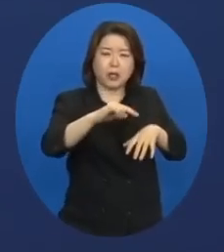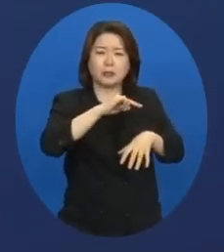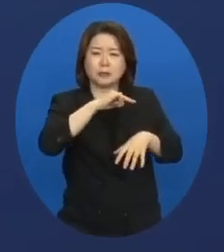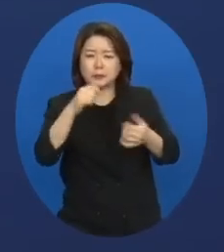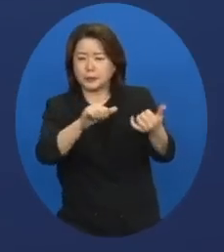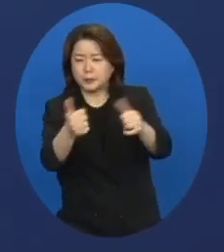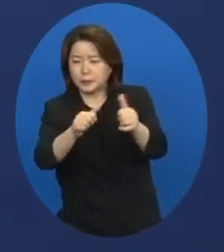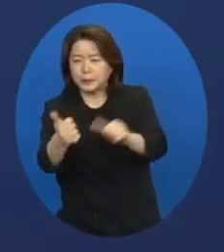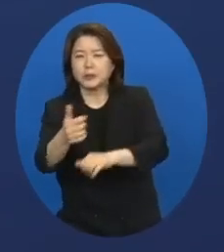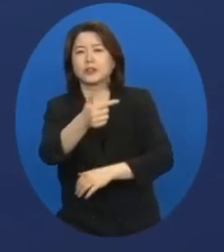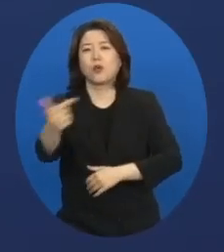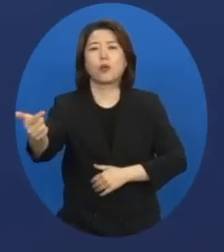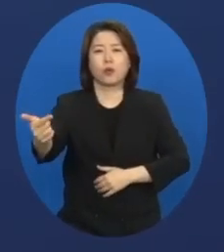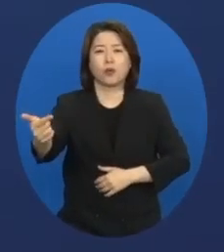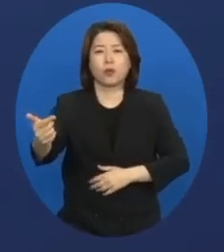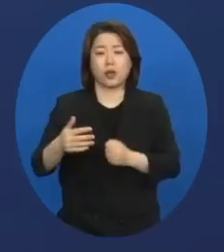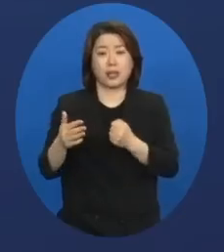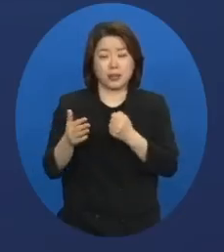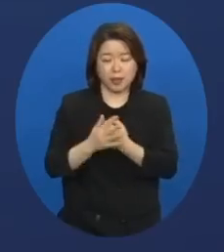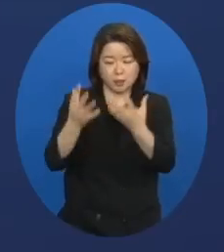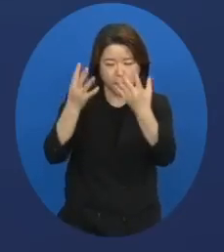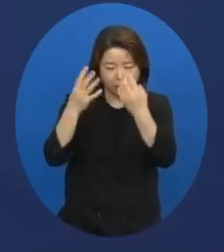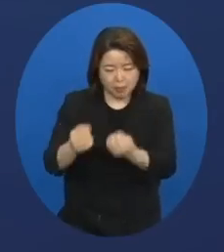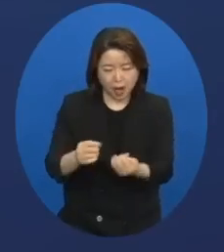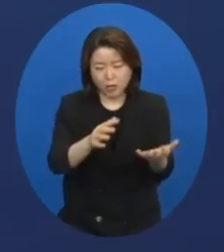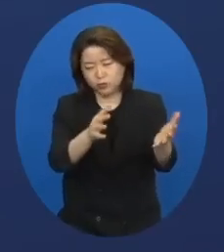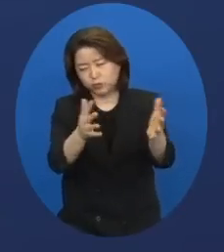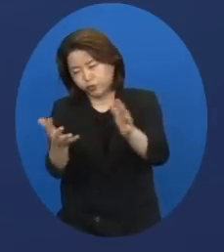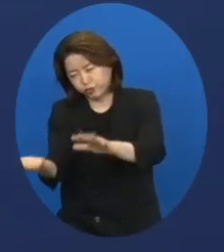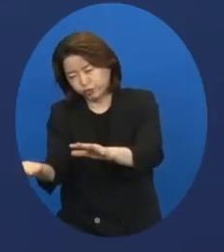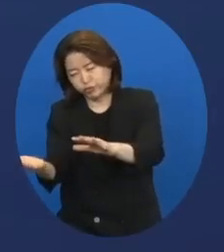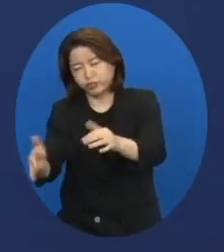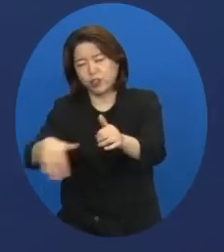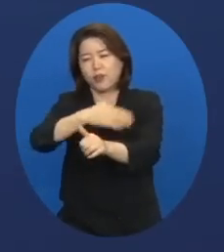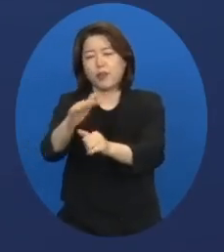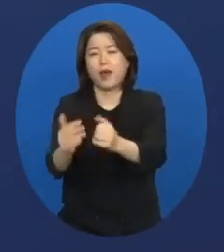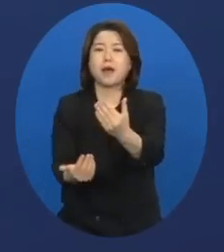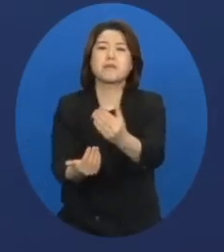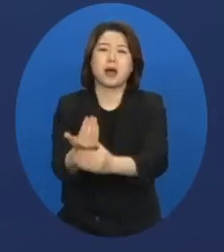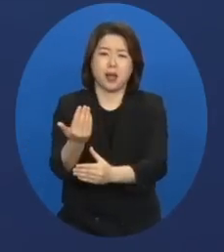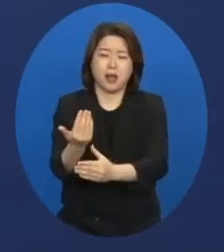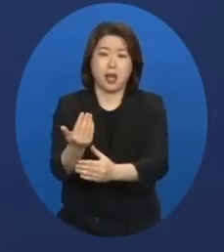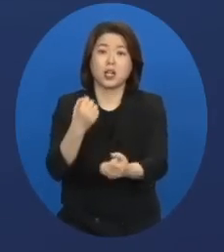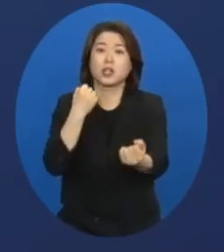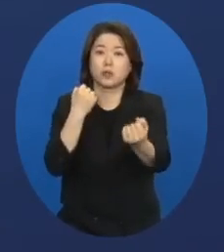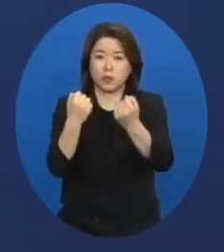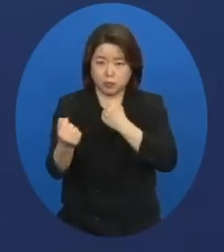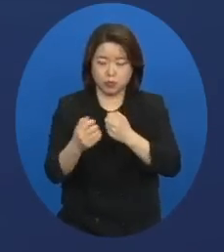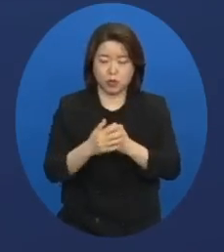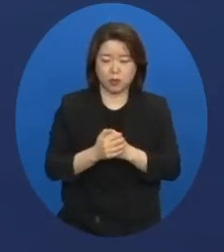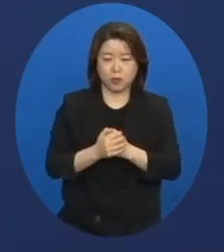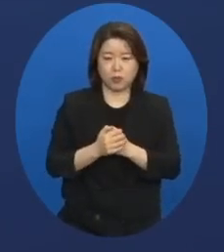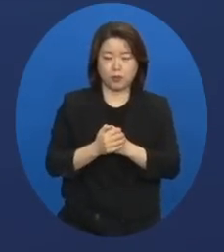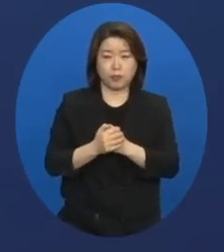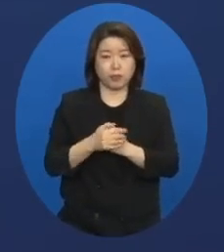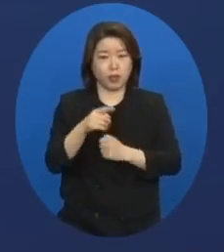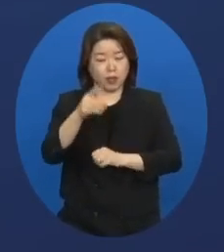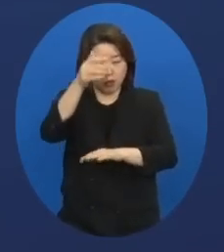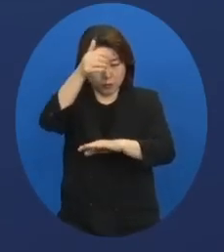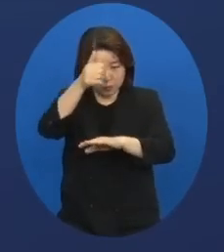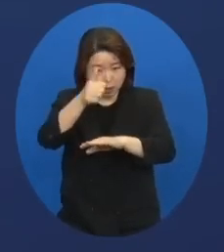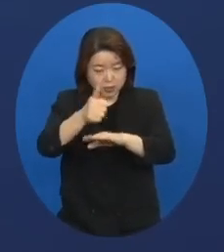큽니다. 그래서 가장 많은 전사자가 나올 상황이었는데도 나중에 인구 계수를